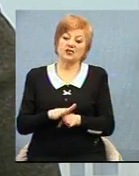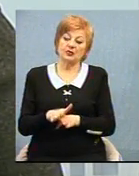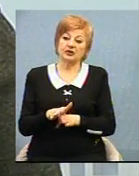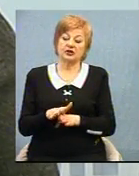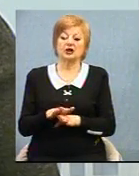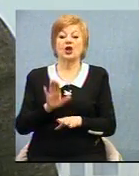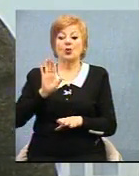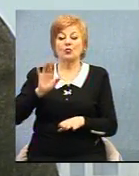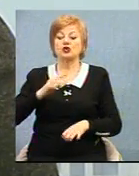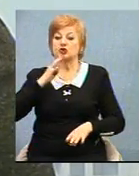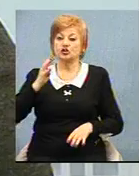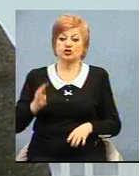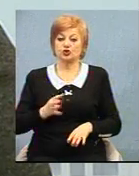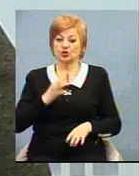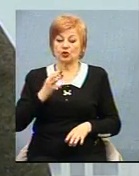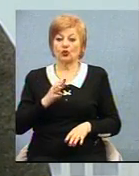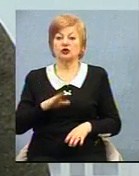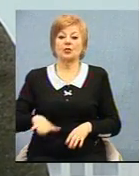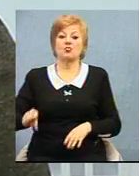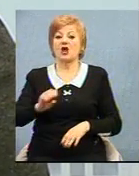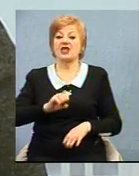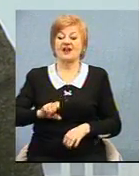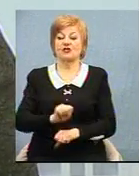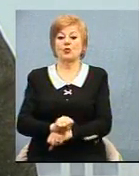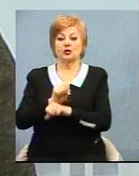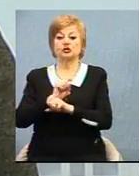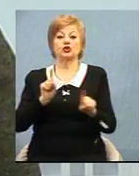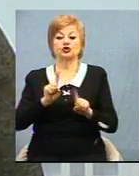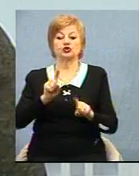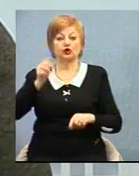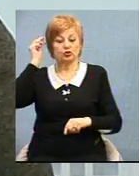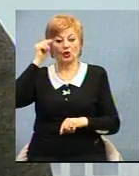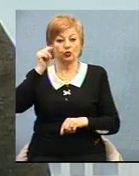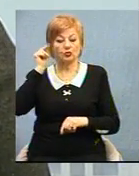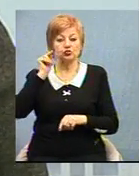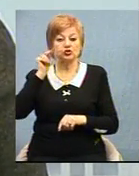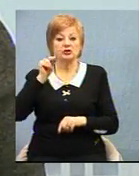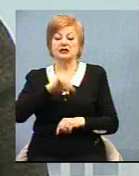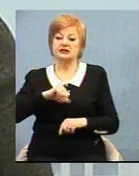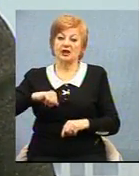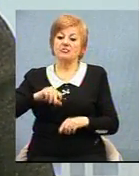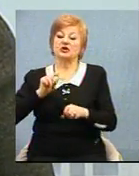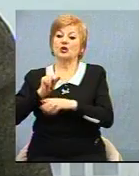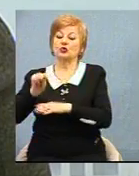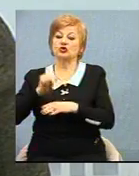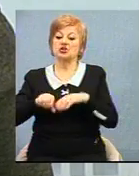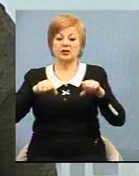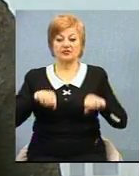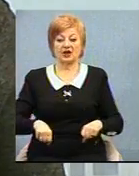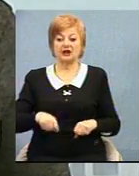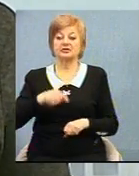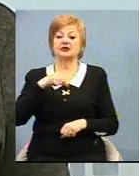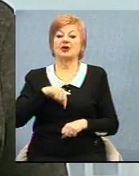4 роках після Євромайдану? Чому навчили владу і чого навчилися самі? Як за цей час змінилися настрої і